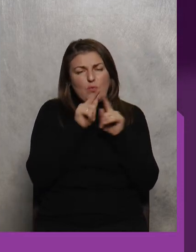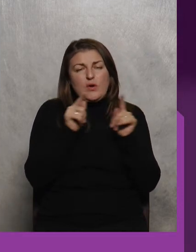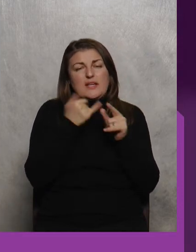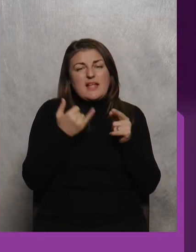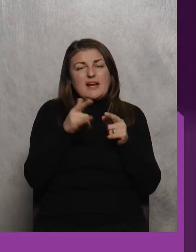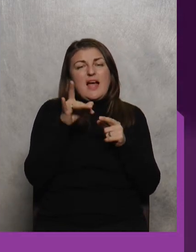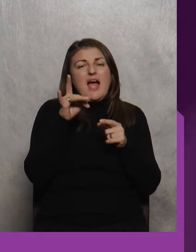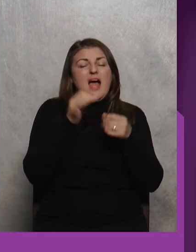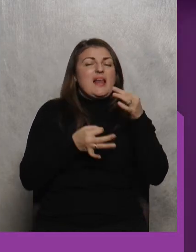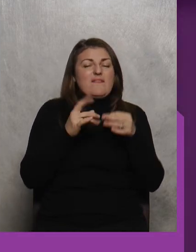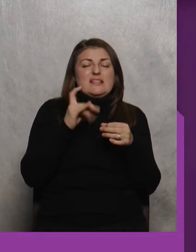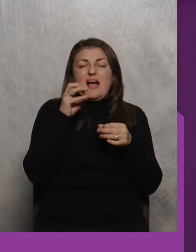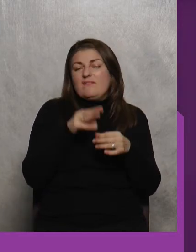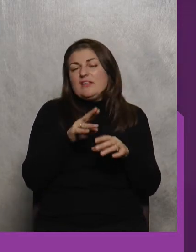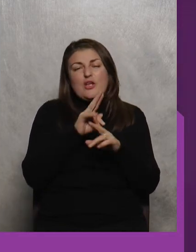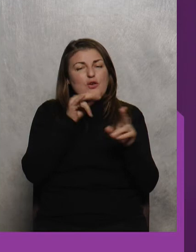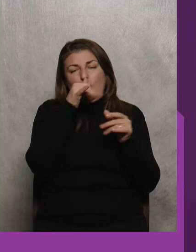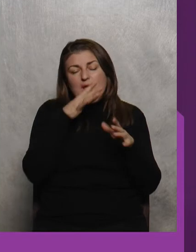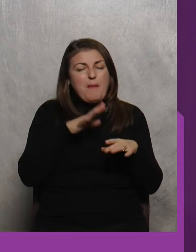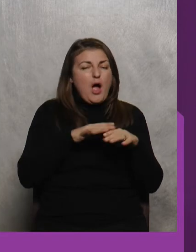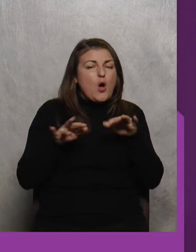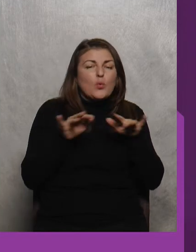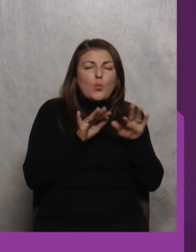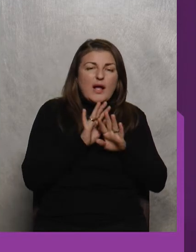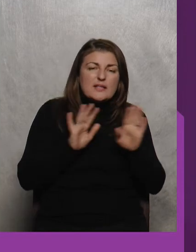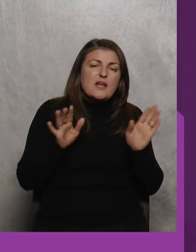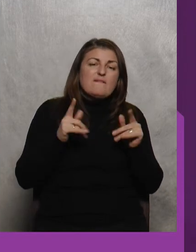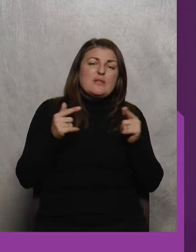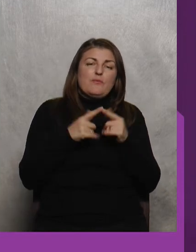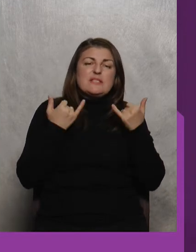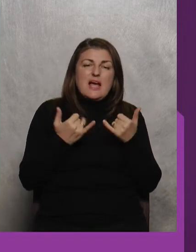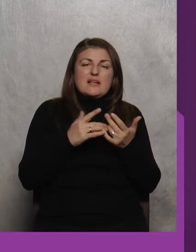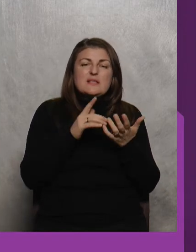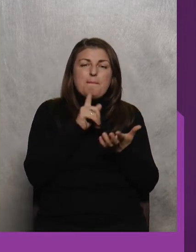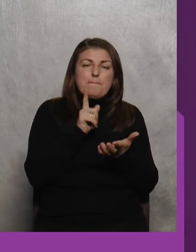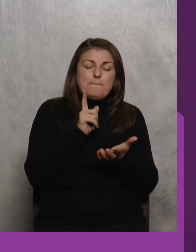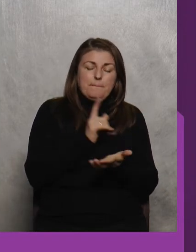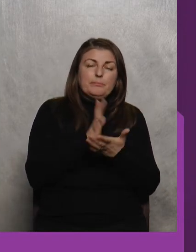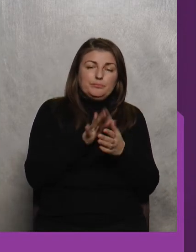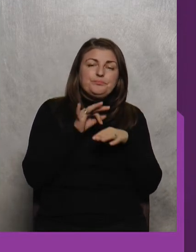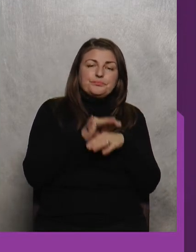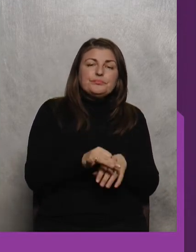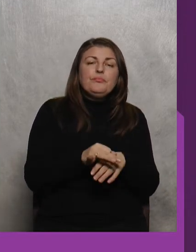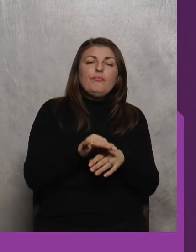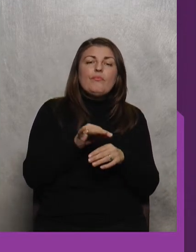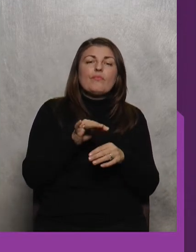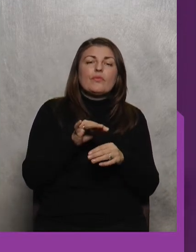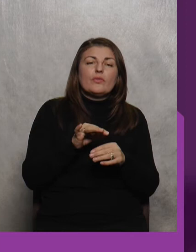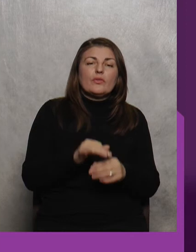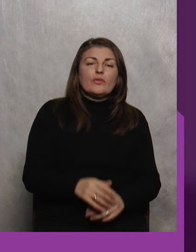рефері захват, ніхто не має рухатися, відповідно, зараз буде проведено